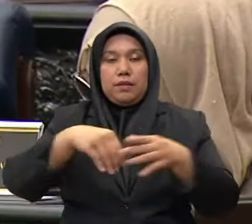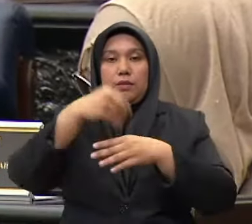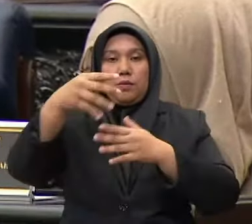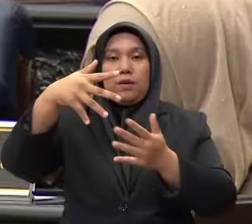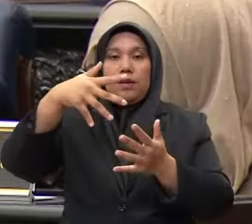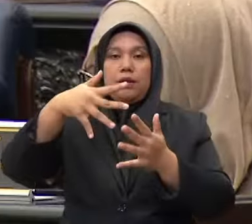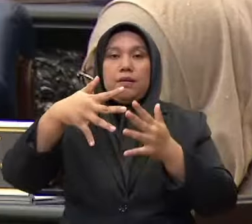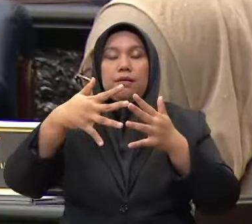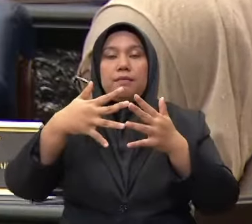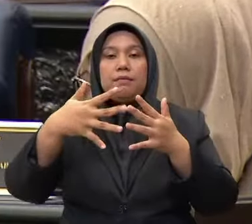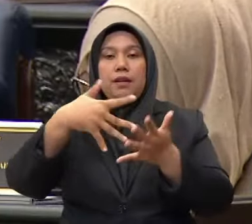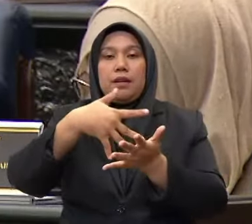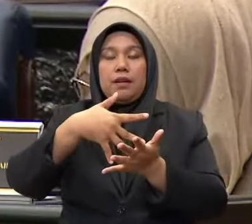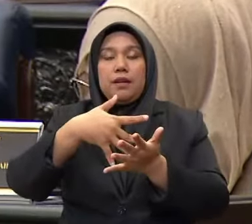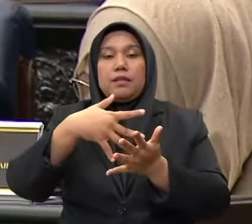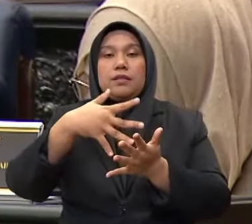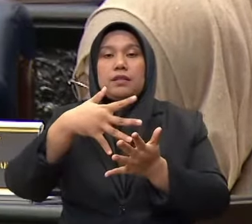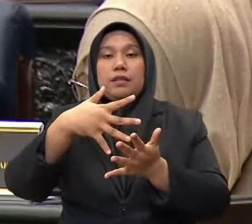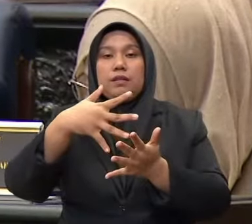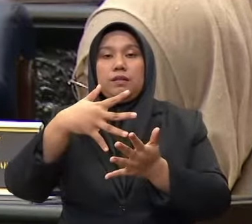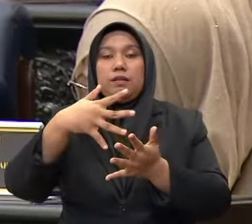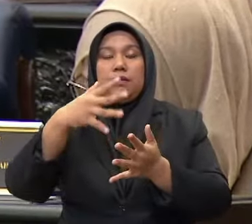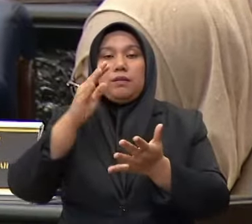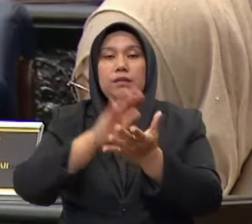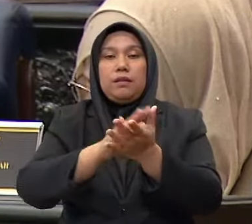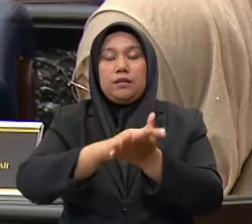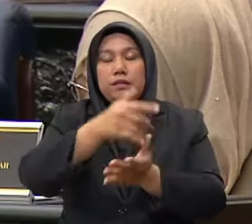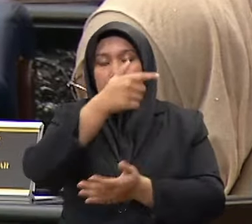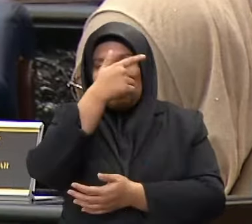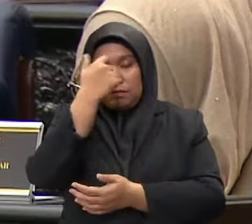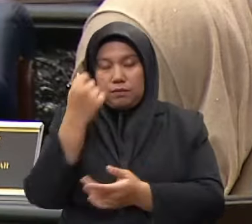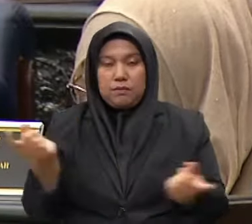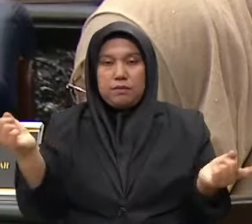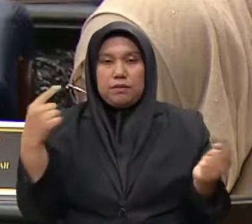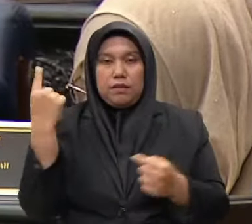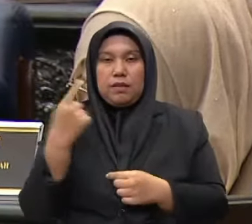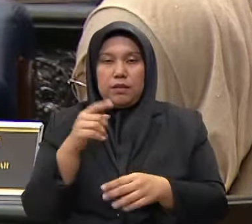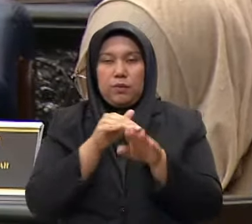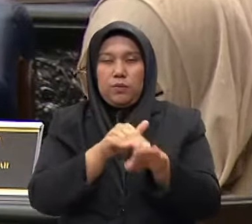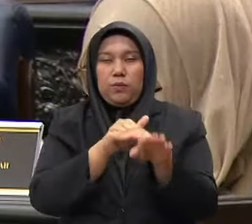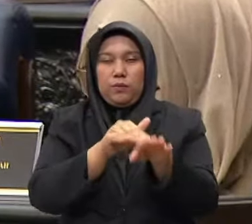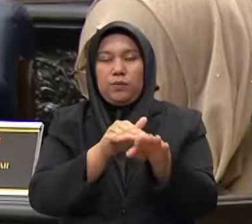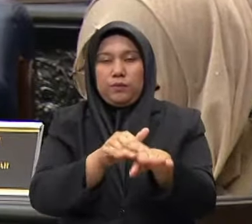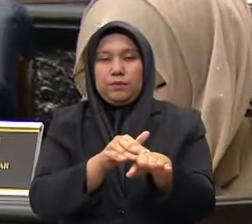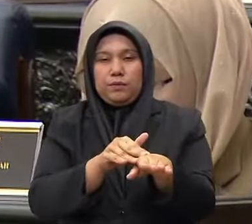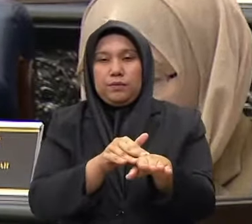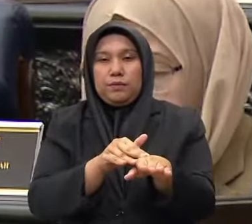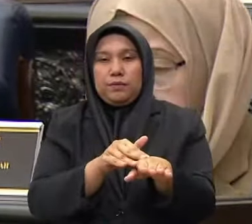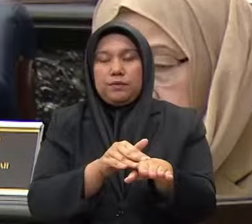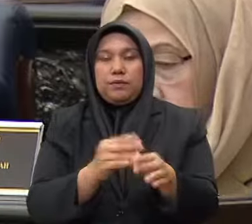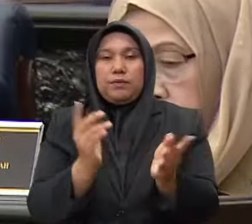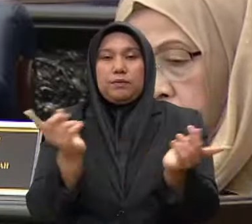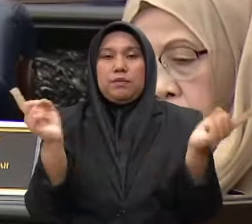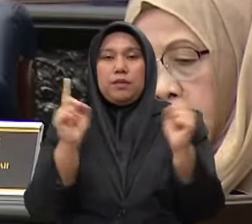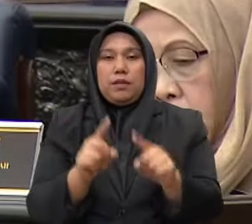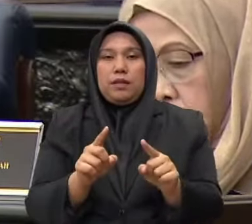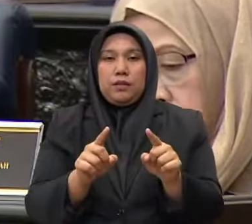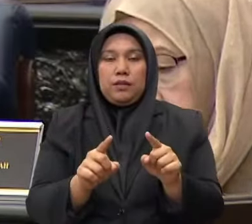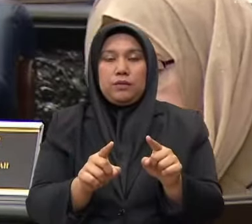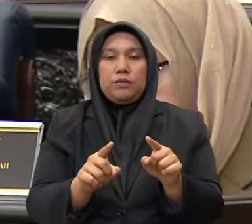sekolah sering kali terjadi kesesakan di luar pagar dan terjadi juga double parking yang yang